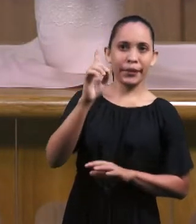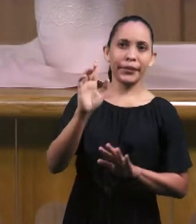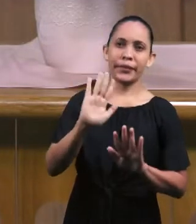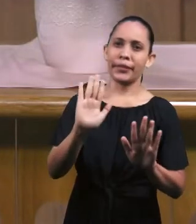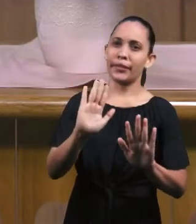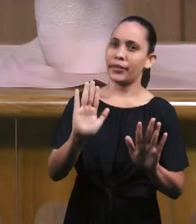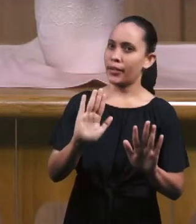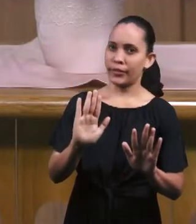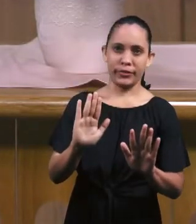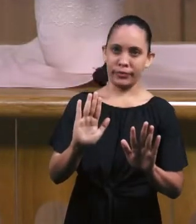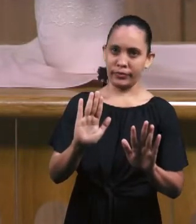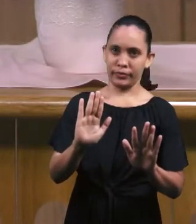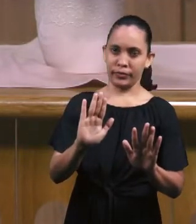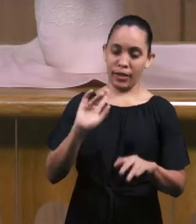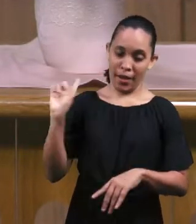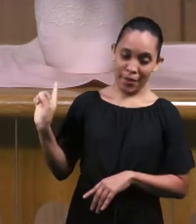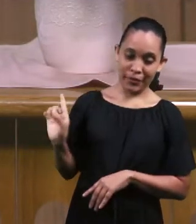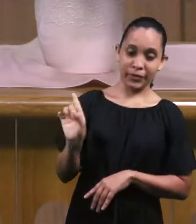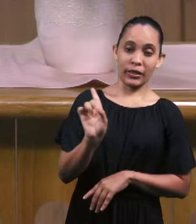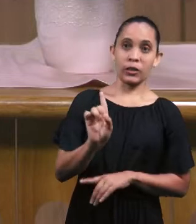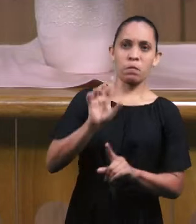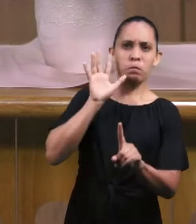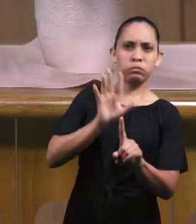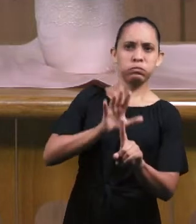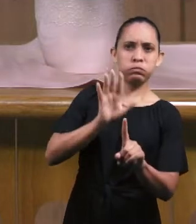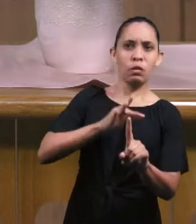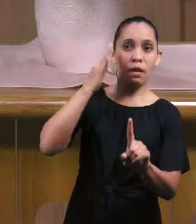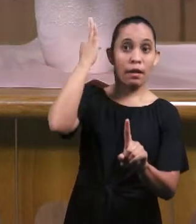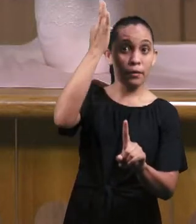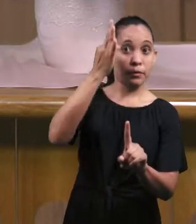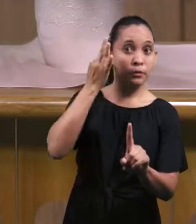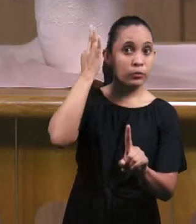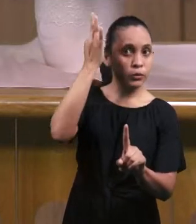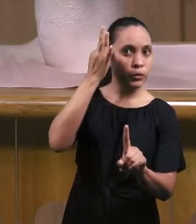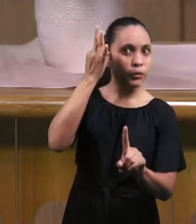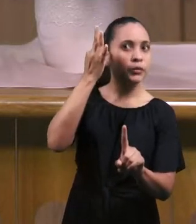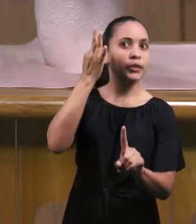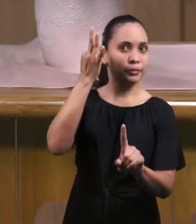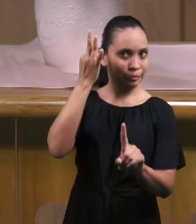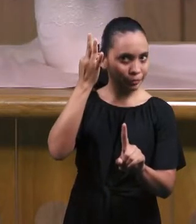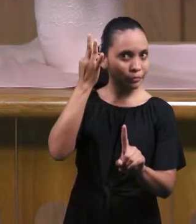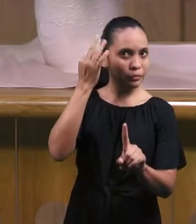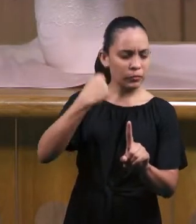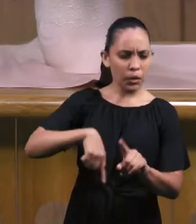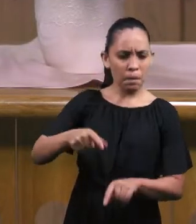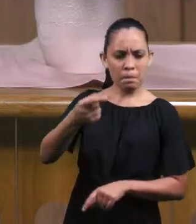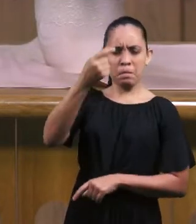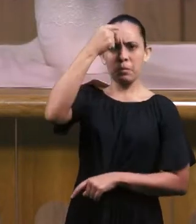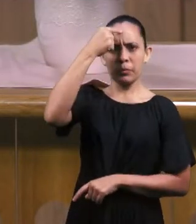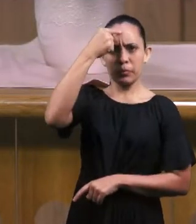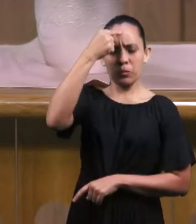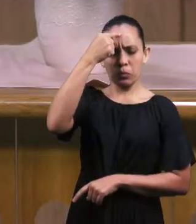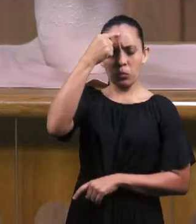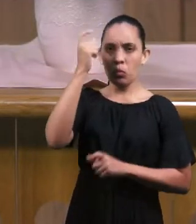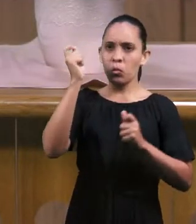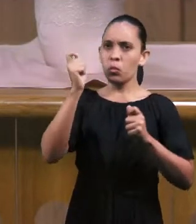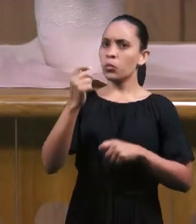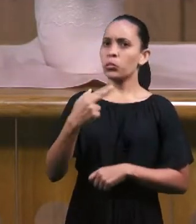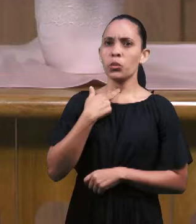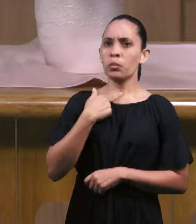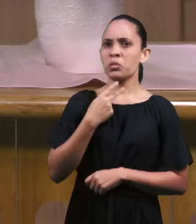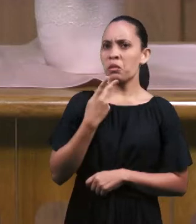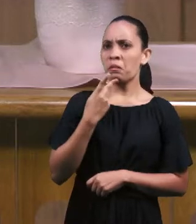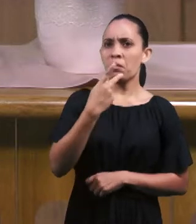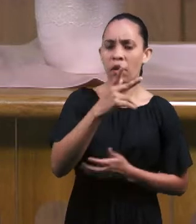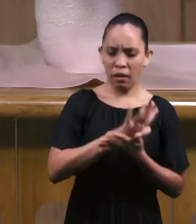apportait par rapport à la philosophie. Ceux à quoi ils étaient emprisonnés ne pouvaient rien dire parce que